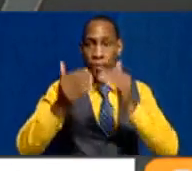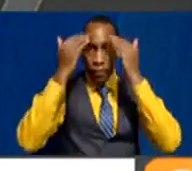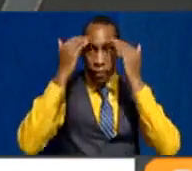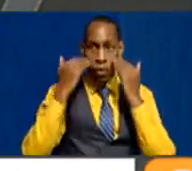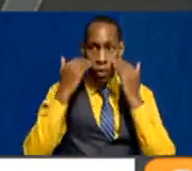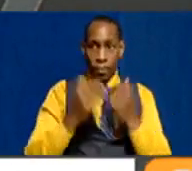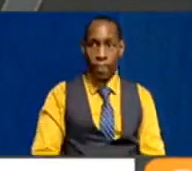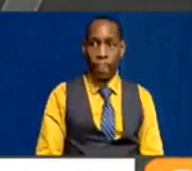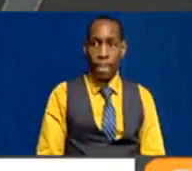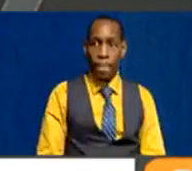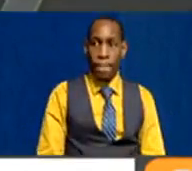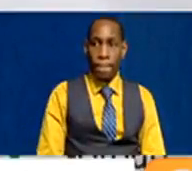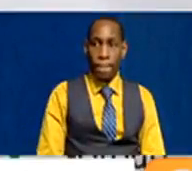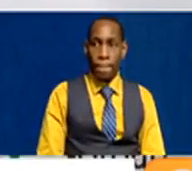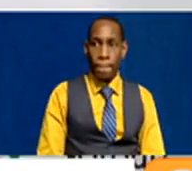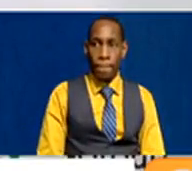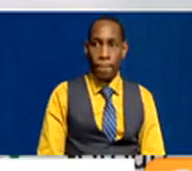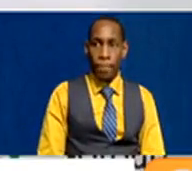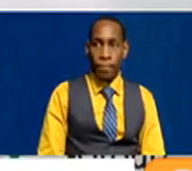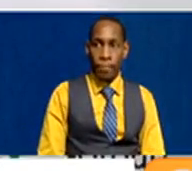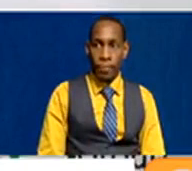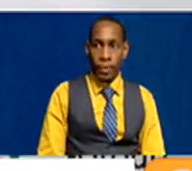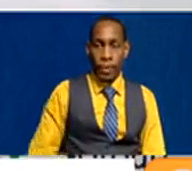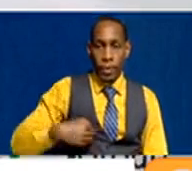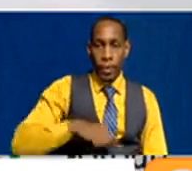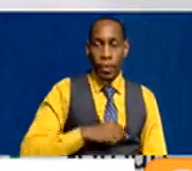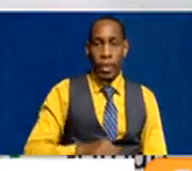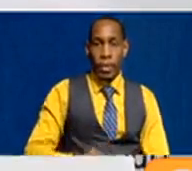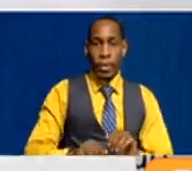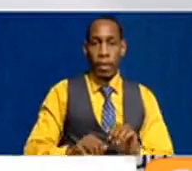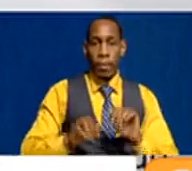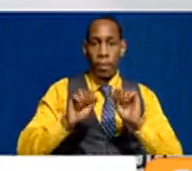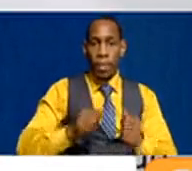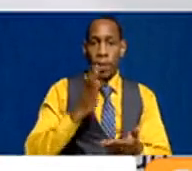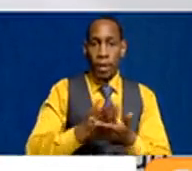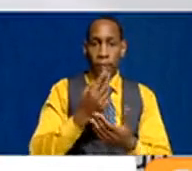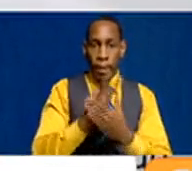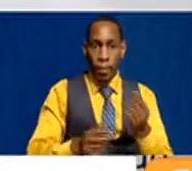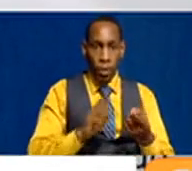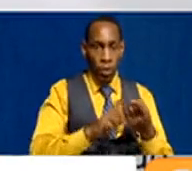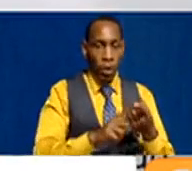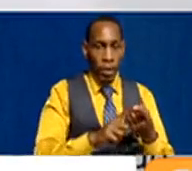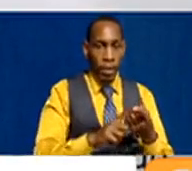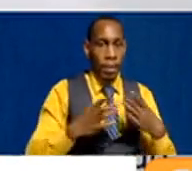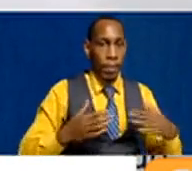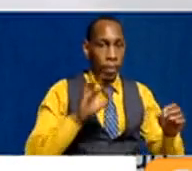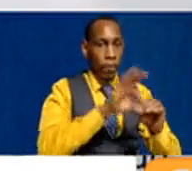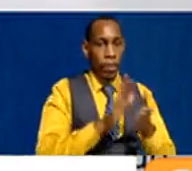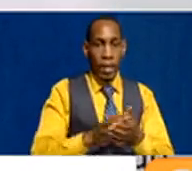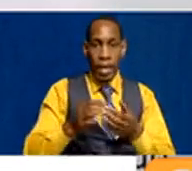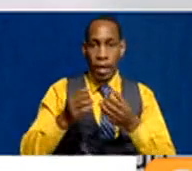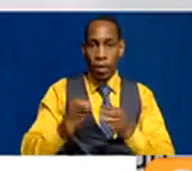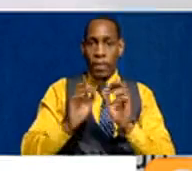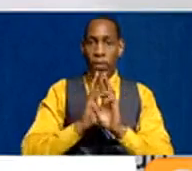mahakamani. ELOG can confirm that both the turnout rate and the official results announced by